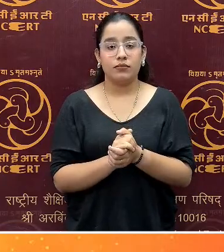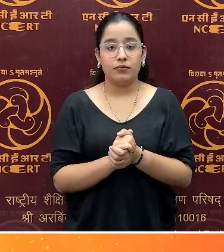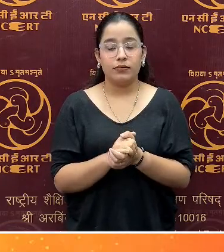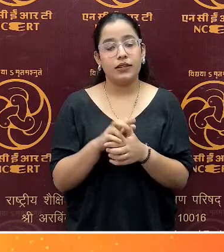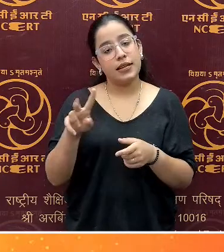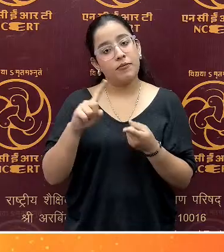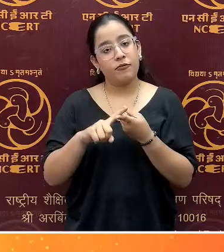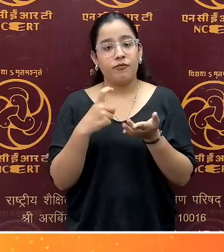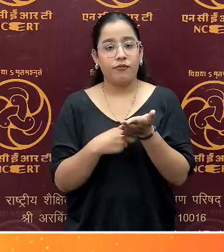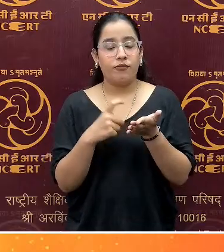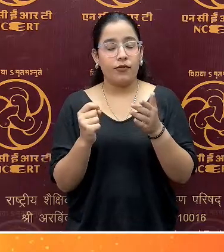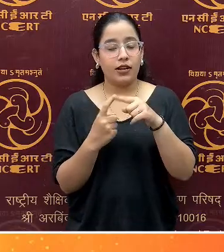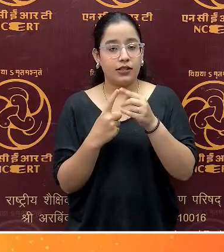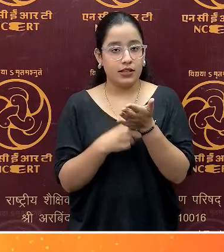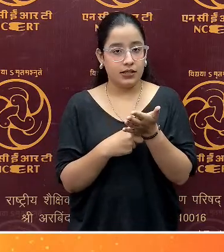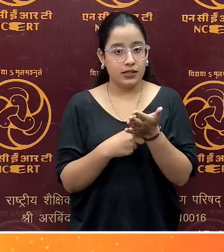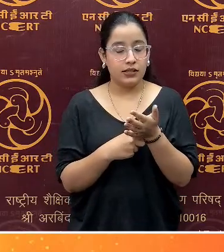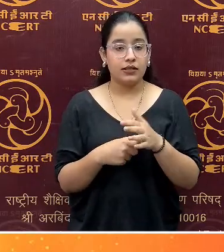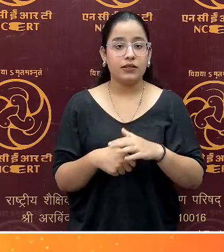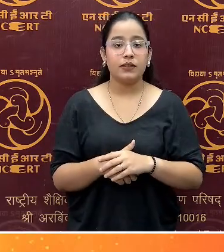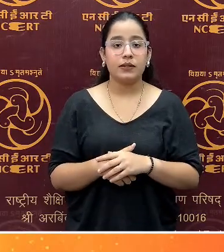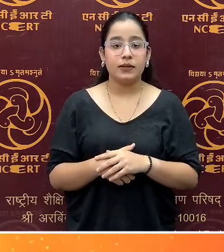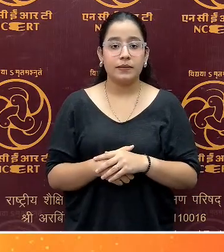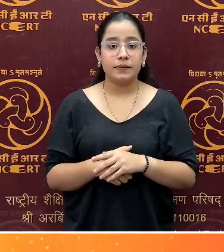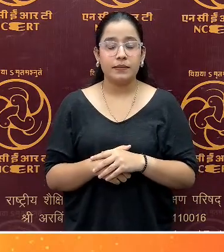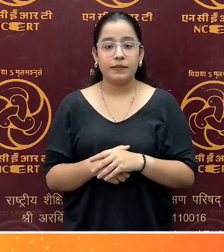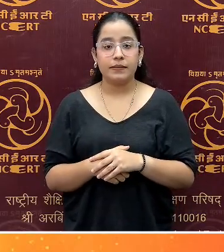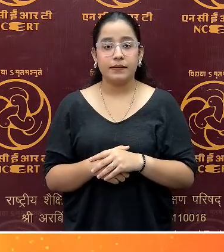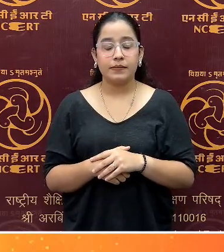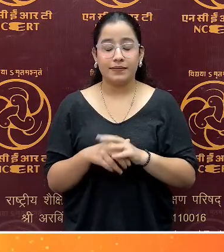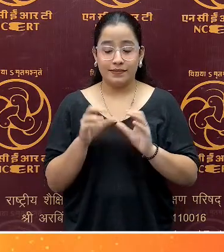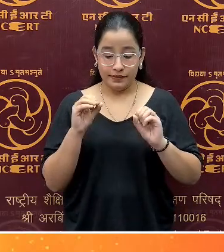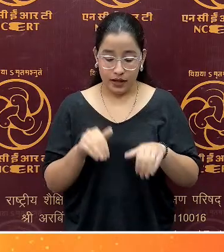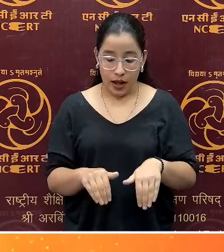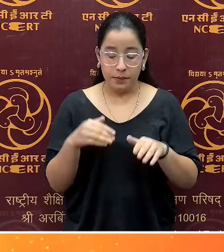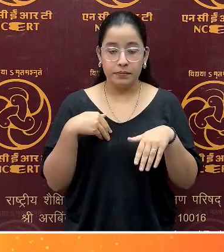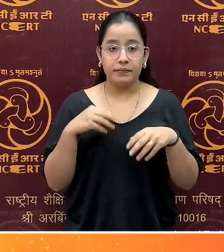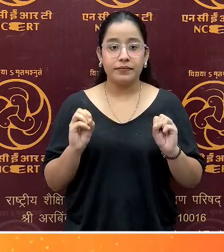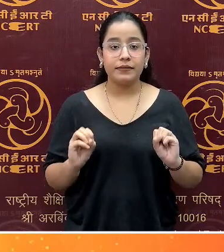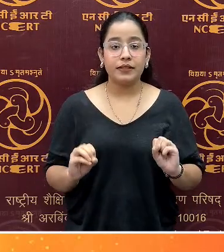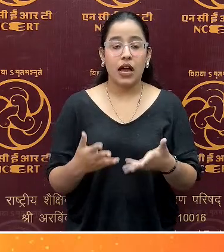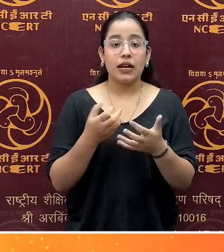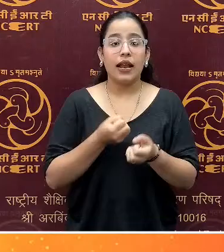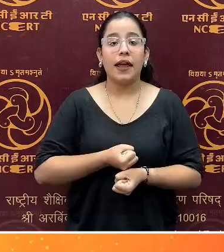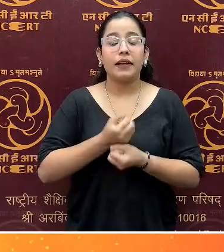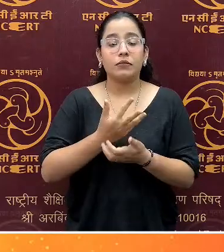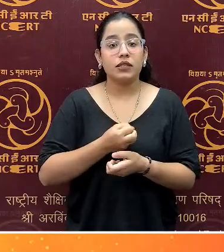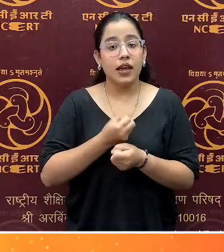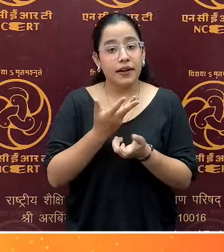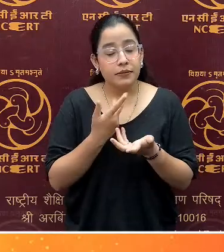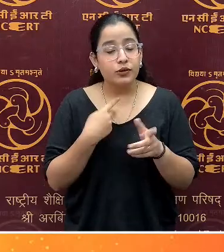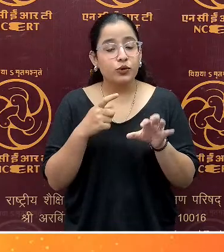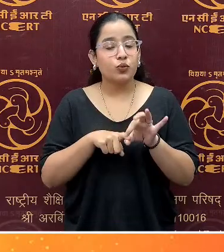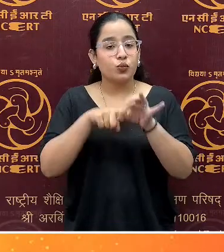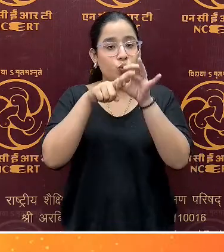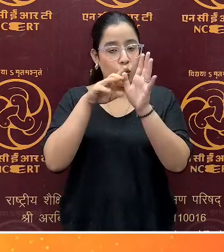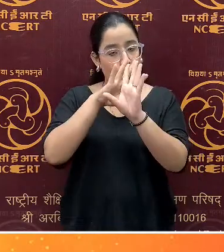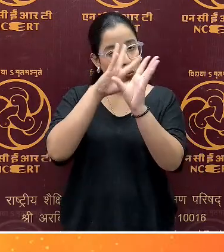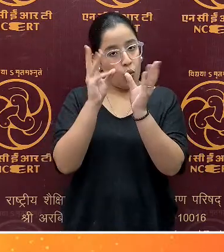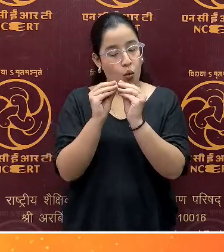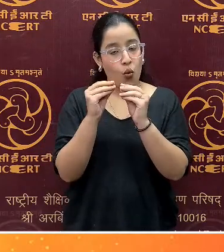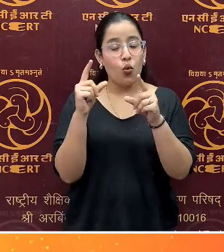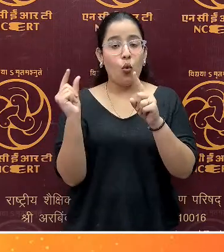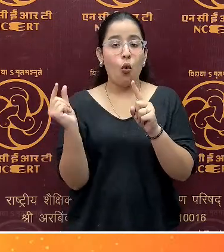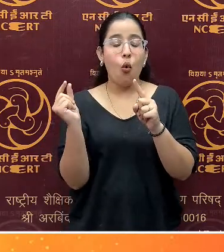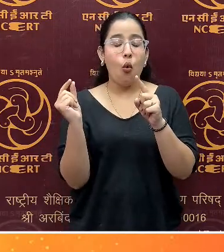Right. ठीक है जी. Now let us now express each of these quantities in the vector. That is OB जो